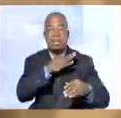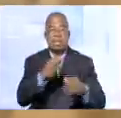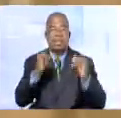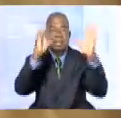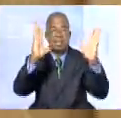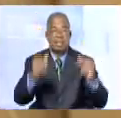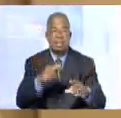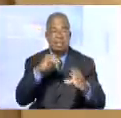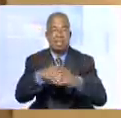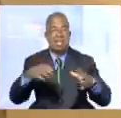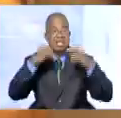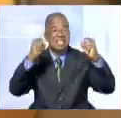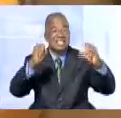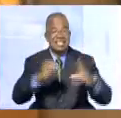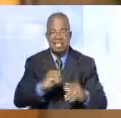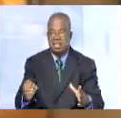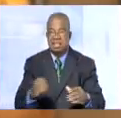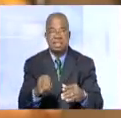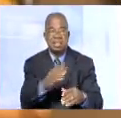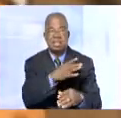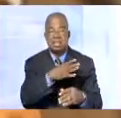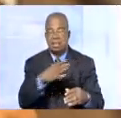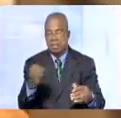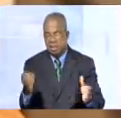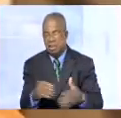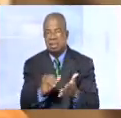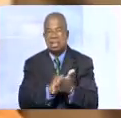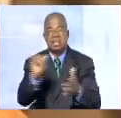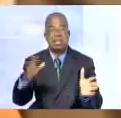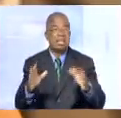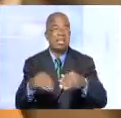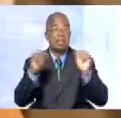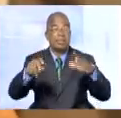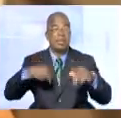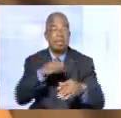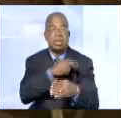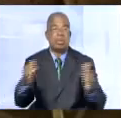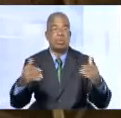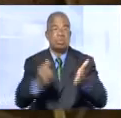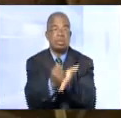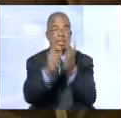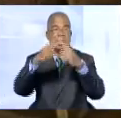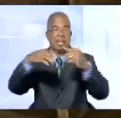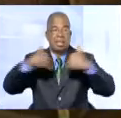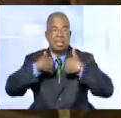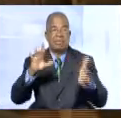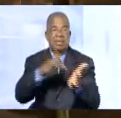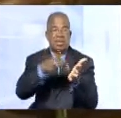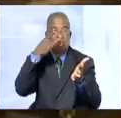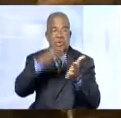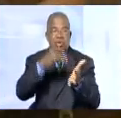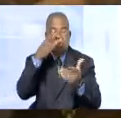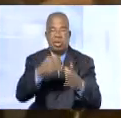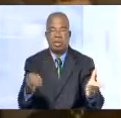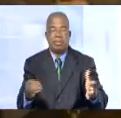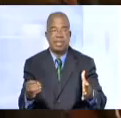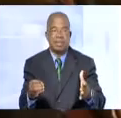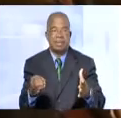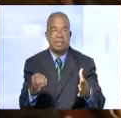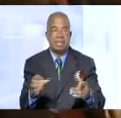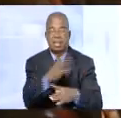tant dans les domaines de la santé qui mise sur une coopération renforcée en matière de médicaments génériques, de l'industrie avec l'adoption de techniques de transformation pour la noix